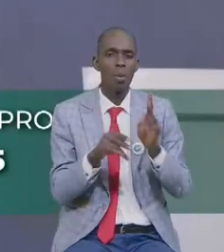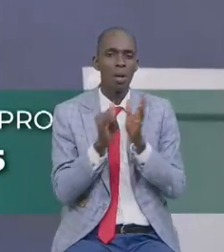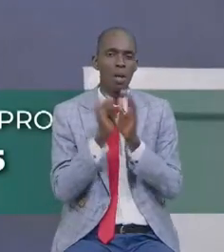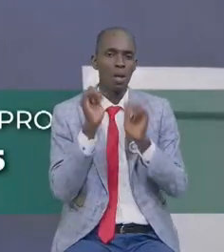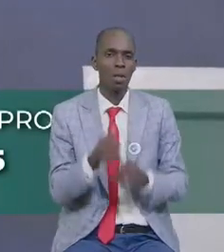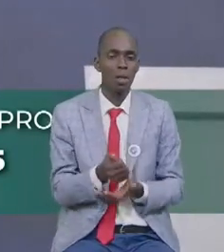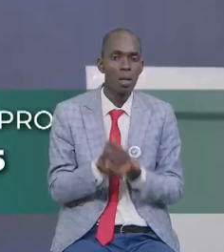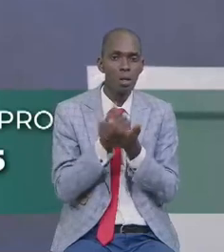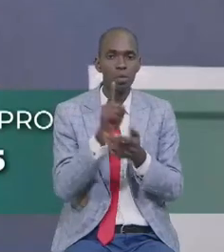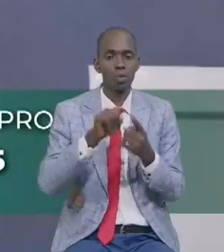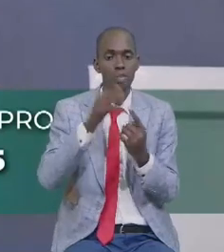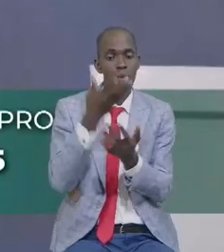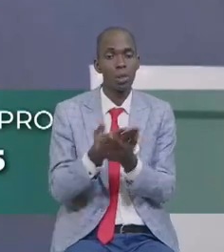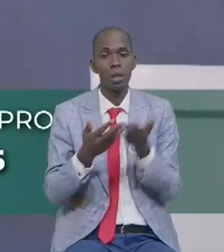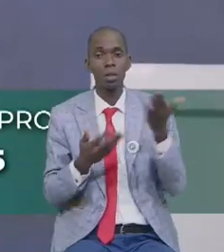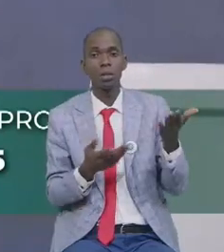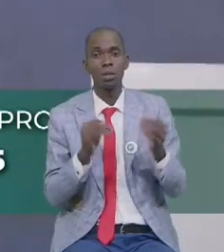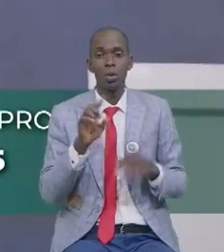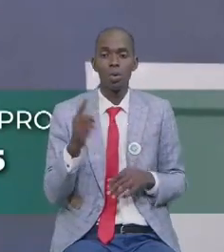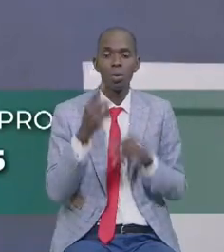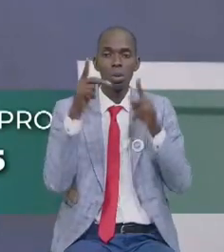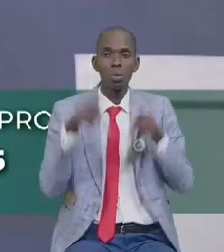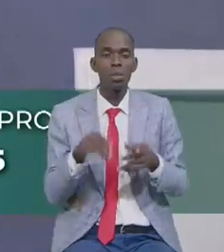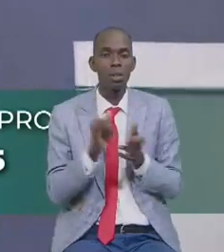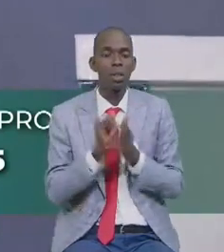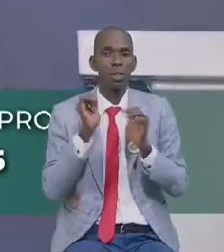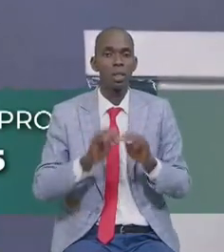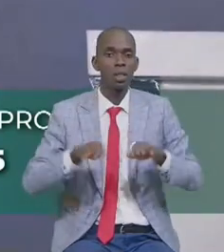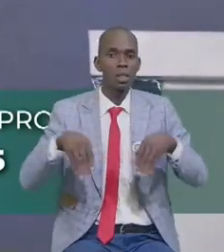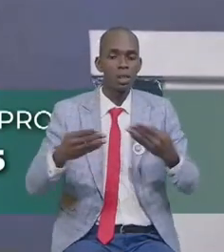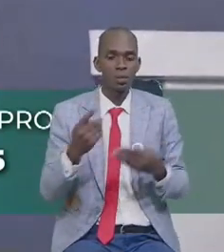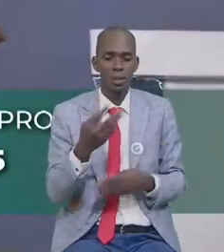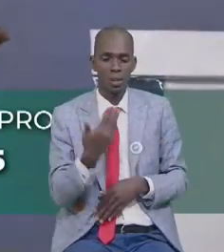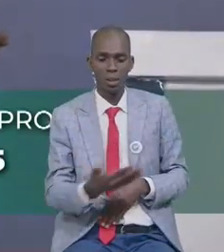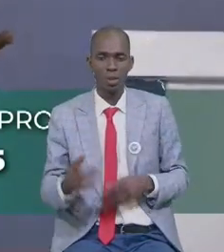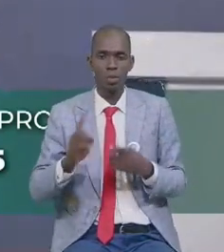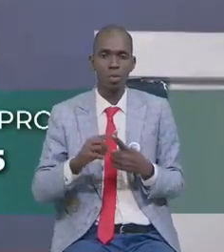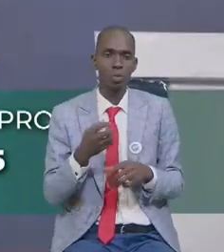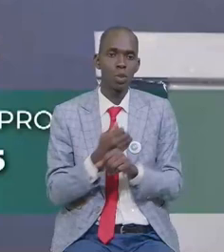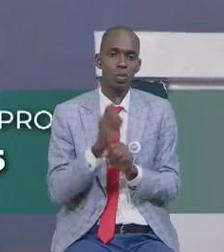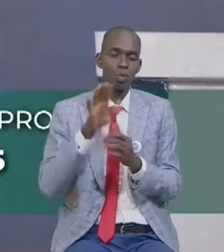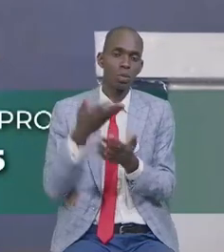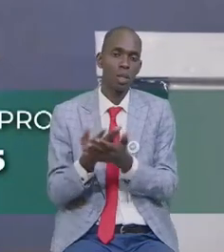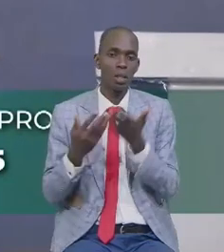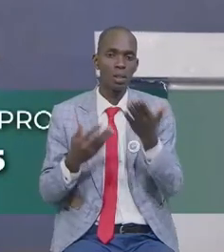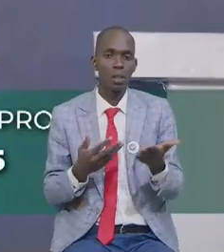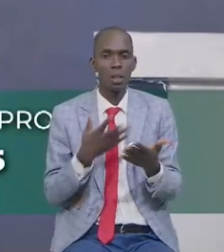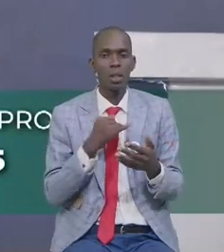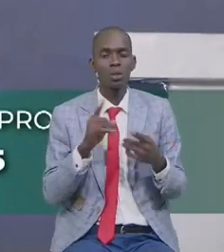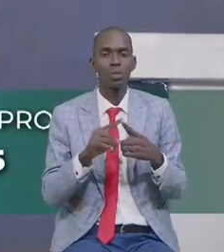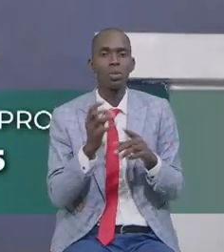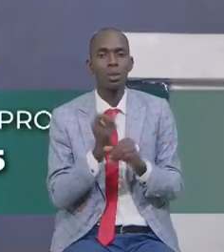Ce qui peut t'aider et t'amener, la seule personne qui peut pourvoir les ressources pour y arriver, pour que tu aies ce que tu